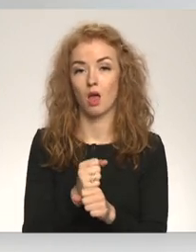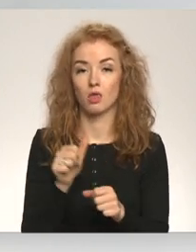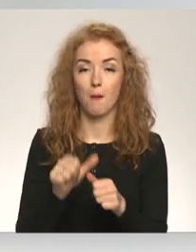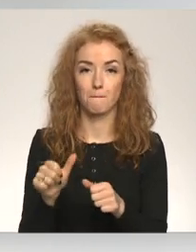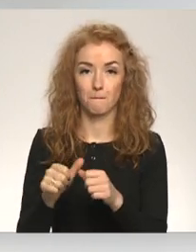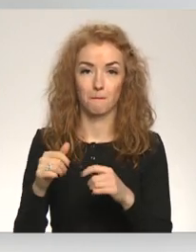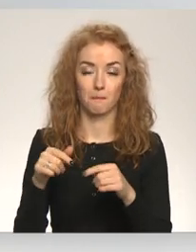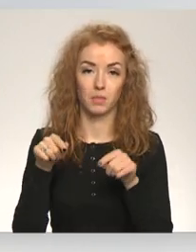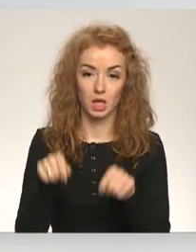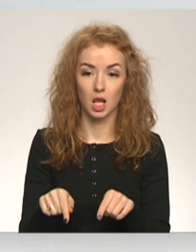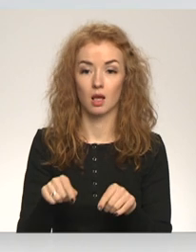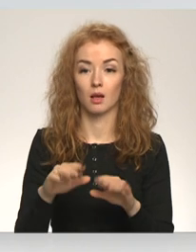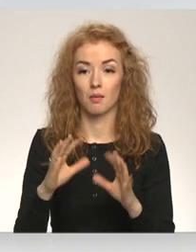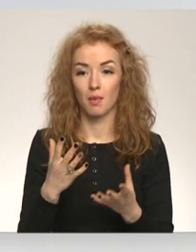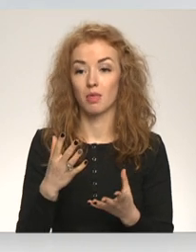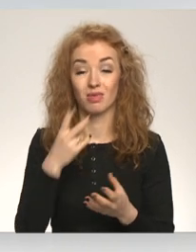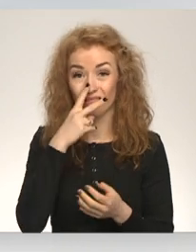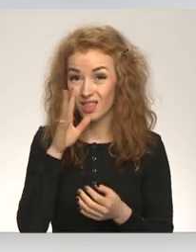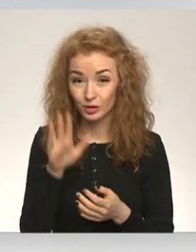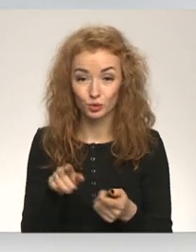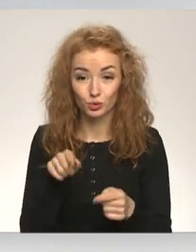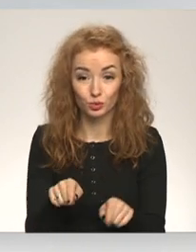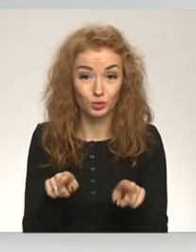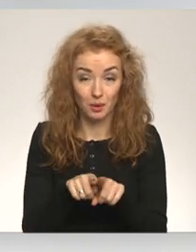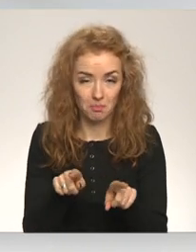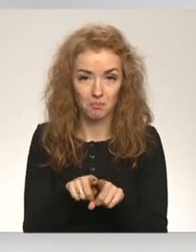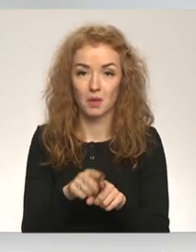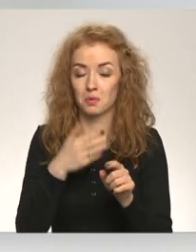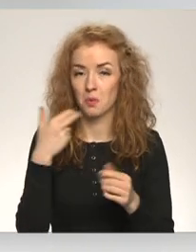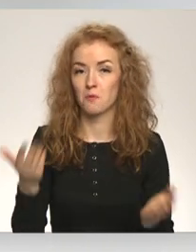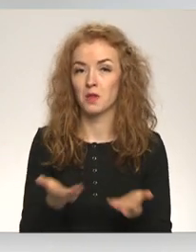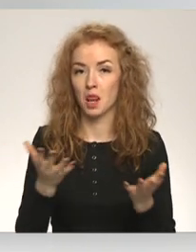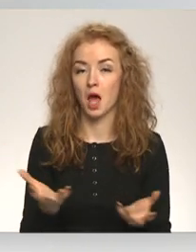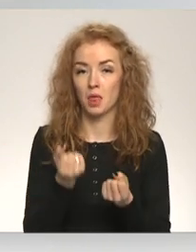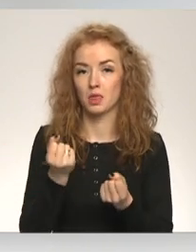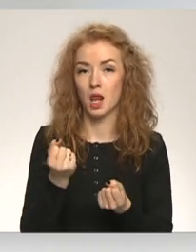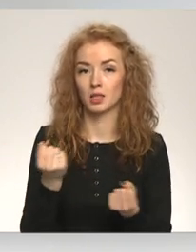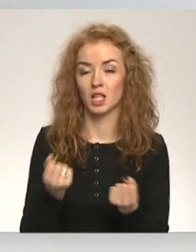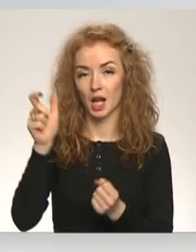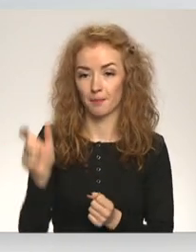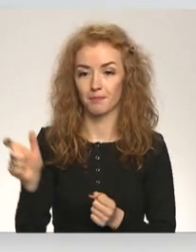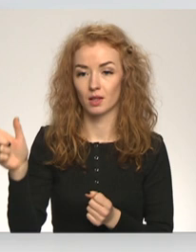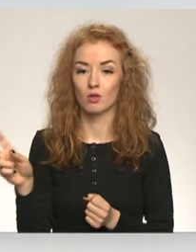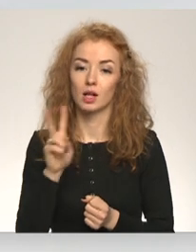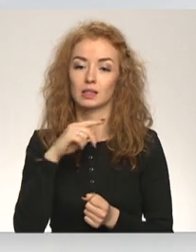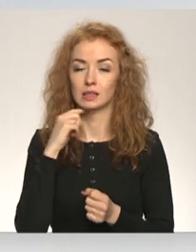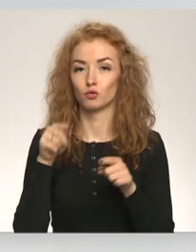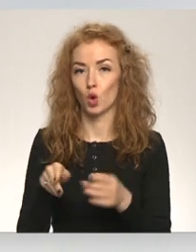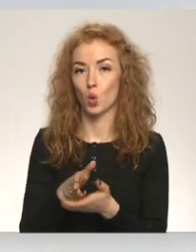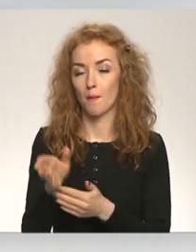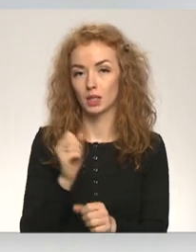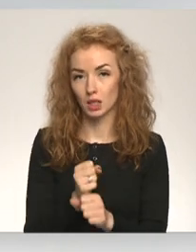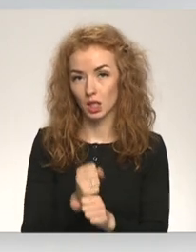aptieku tīklā. Bet, nu, neskatoties uz to, nav tik viegli atrast potenciālos darbiniekus, kuri gribētu šajā